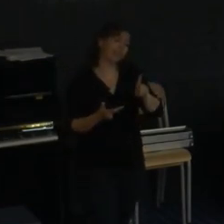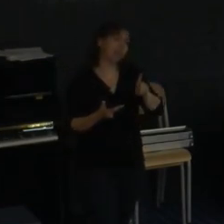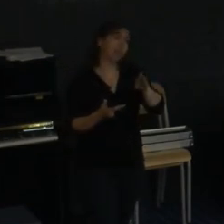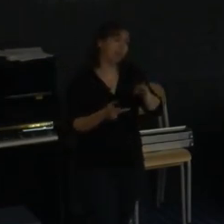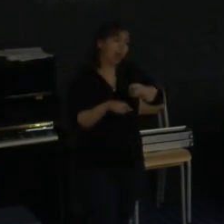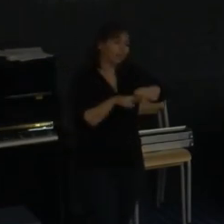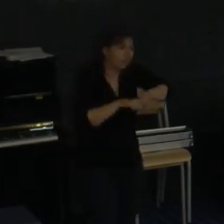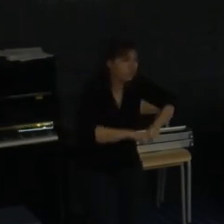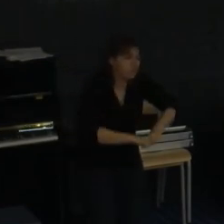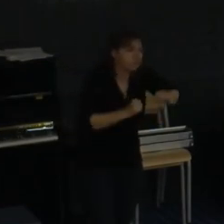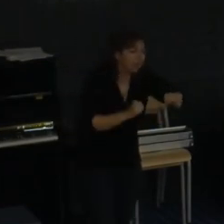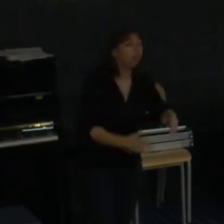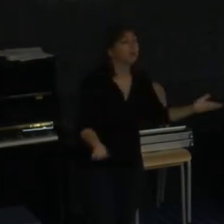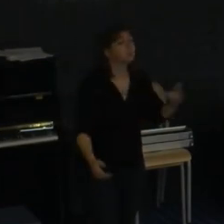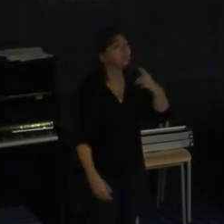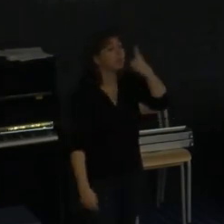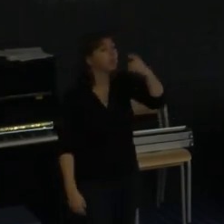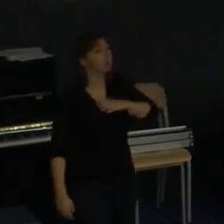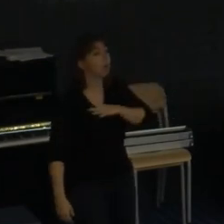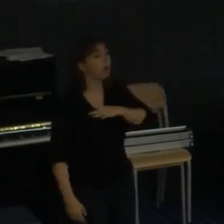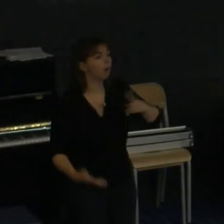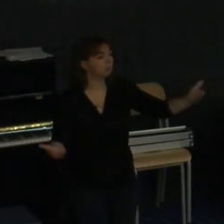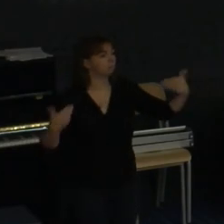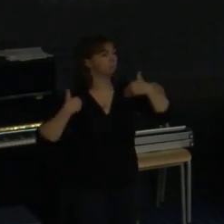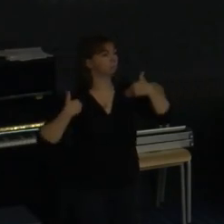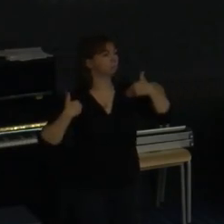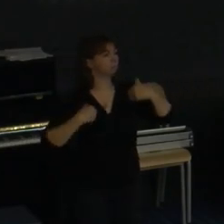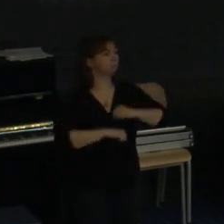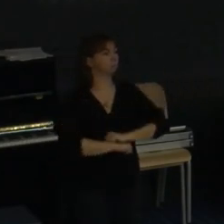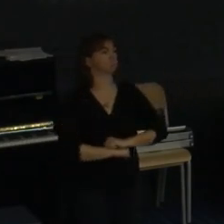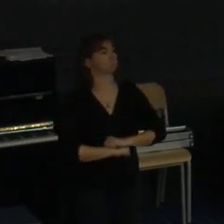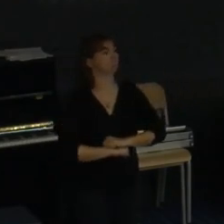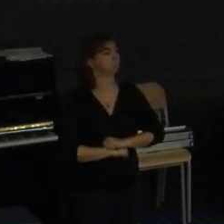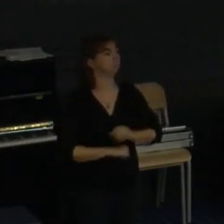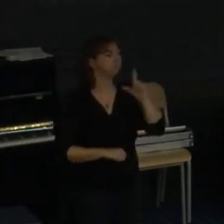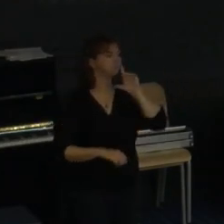des questions, bah, c'est le moment. Mais je crois que vous n'en avez pas.